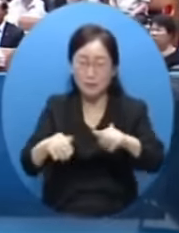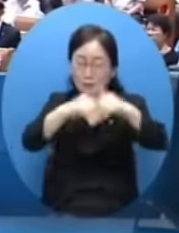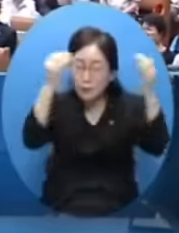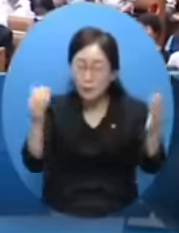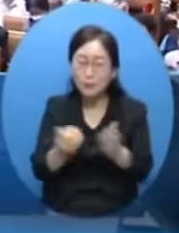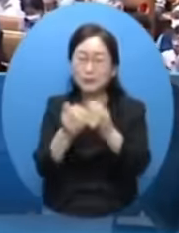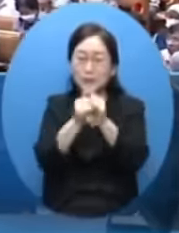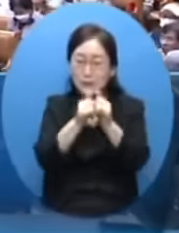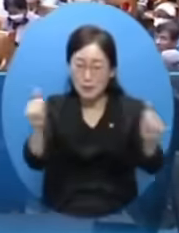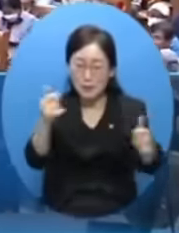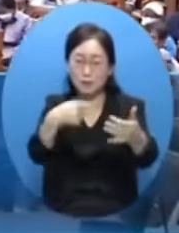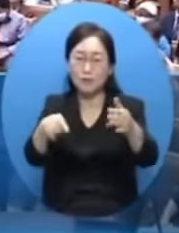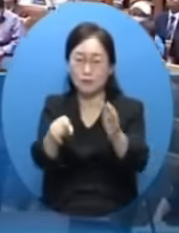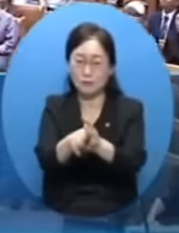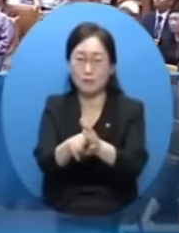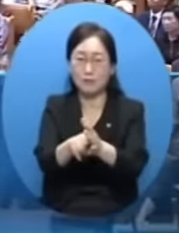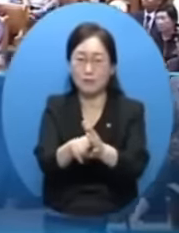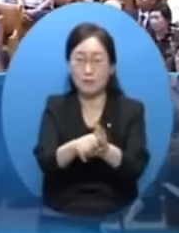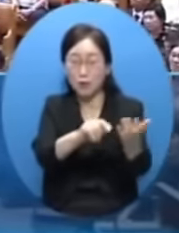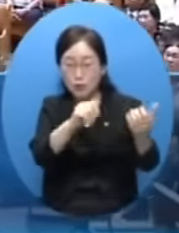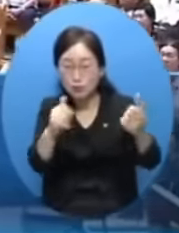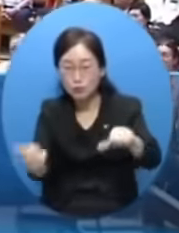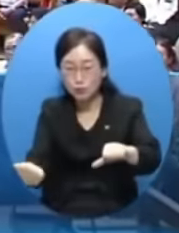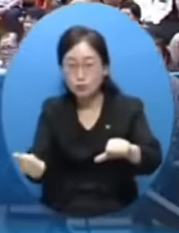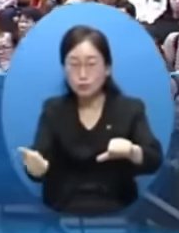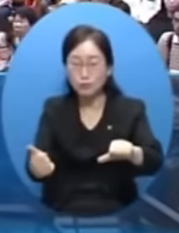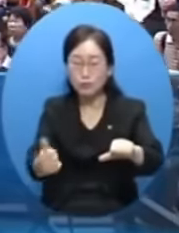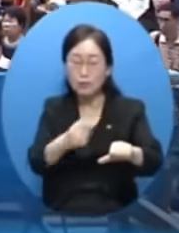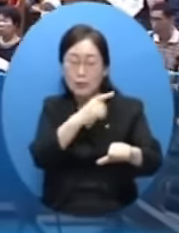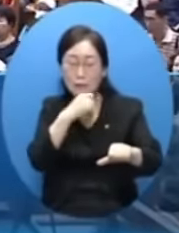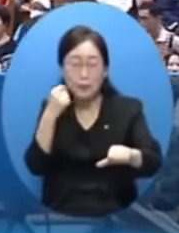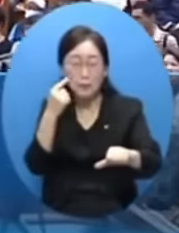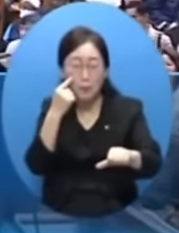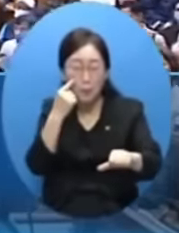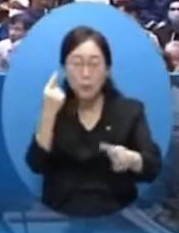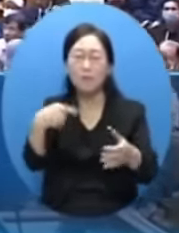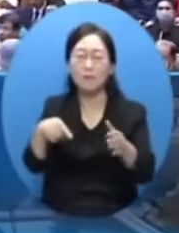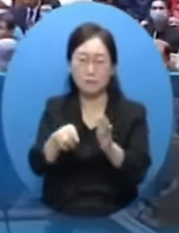모든 사람을 위하여 죽음을 맛보려 하심이라.